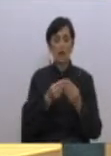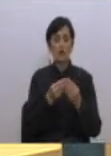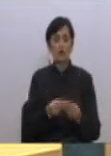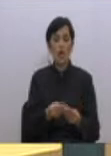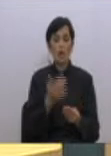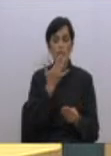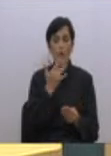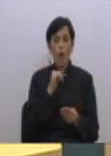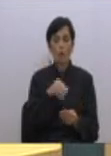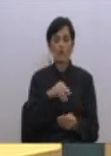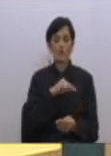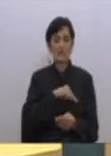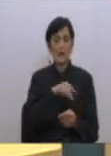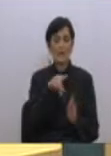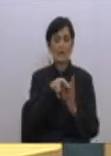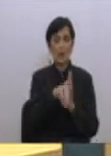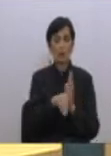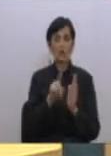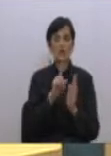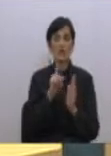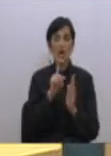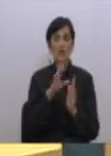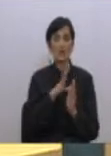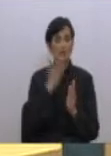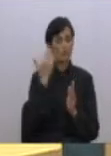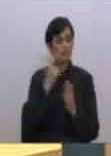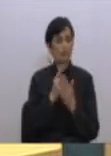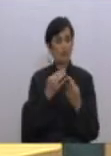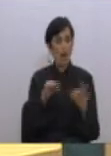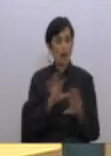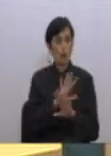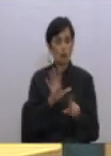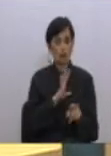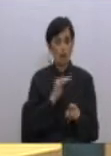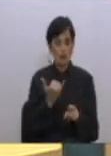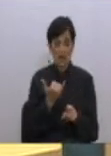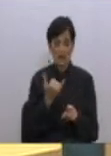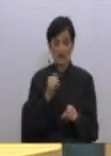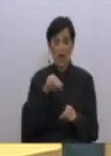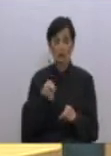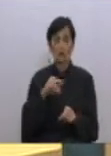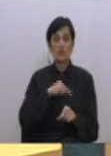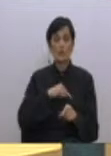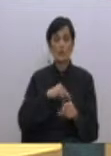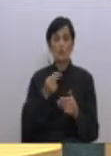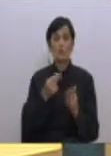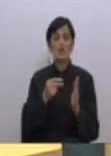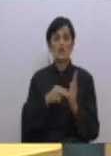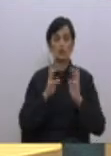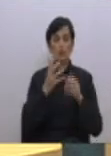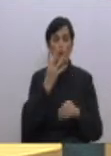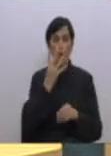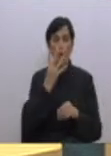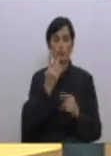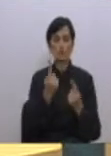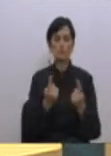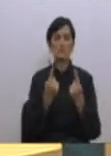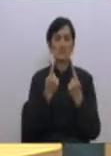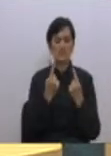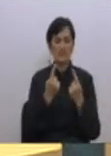პოლიტიკა აუდიტის სამსახურში, რაც დაუშვებელი იყო. დღეს აუდიტის სამსახურის ფინანსურ ანგარიშებას ამოწმებს სოფლიოს 4